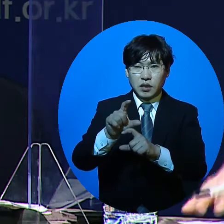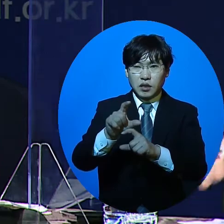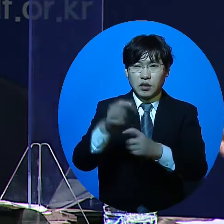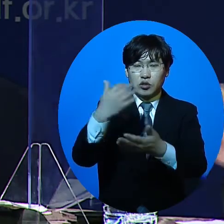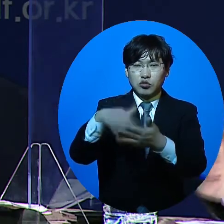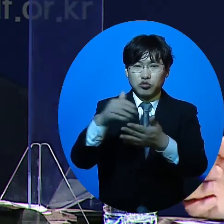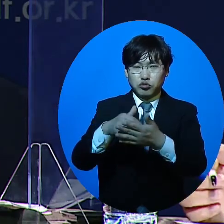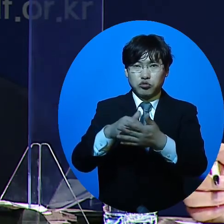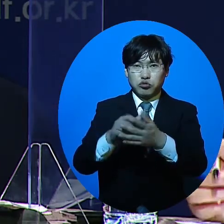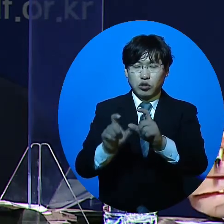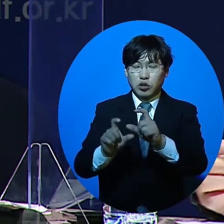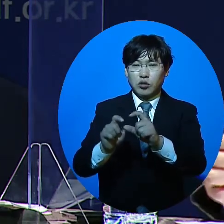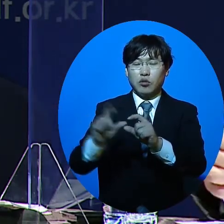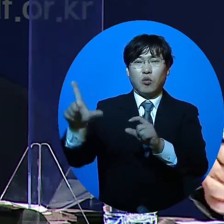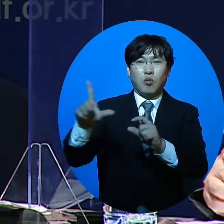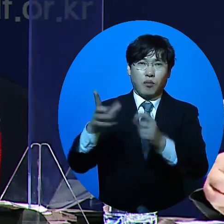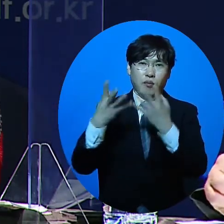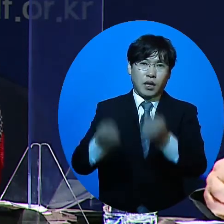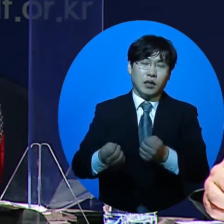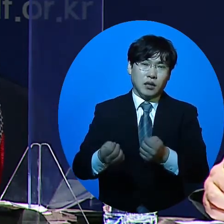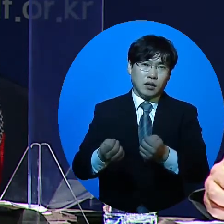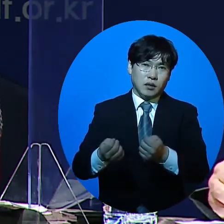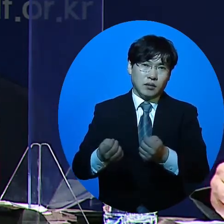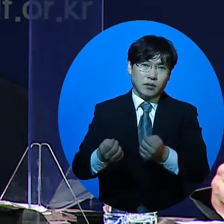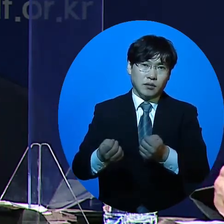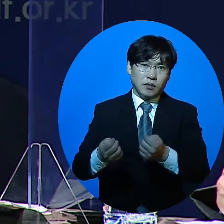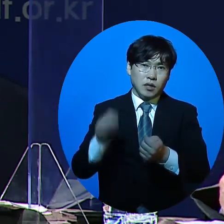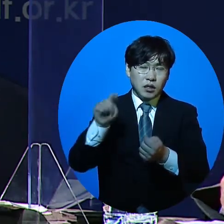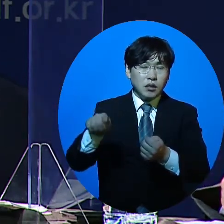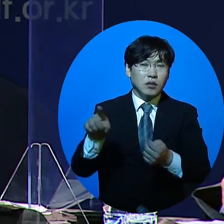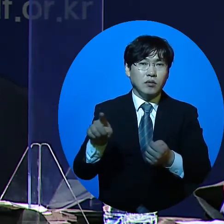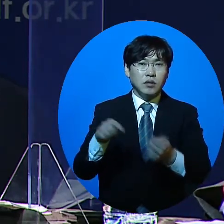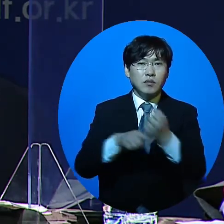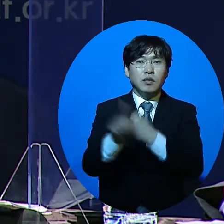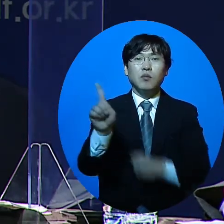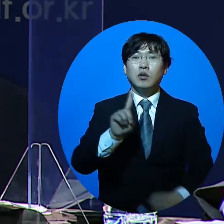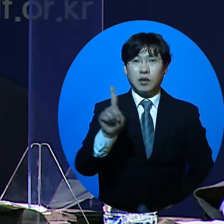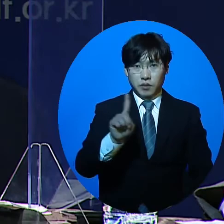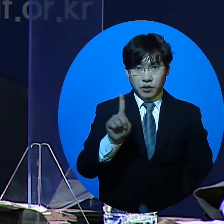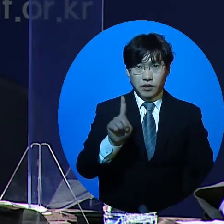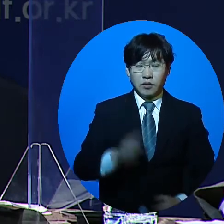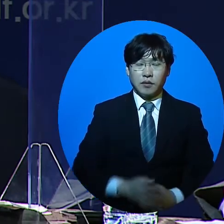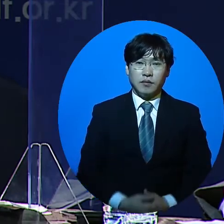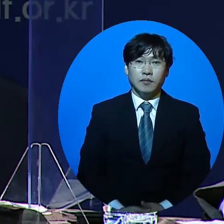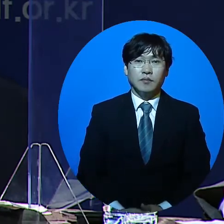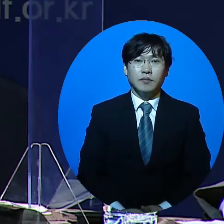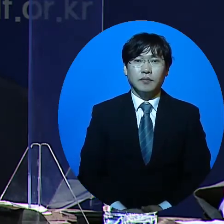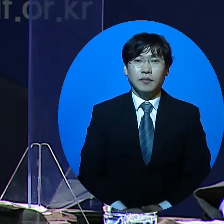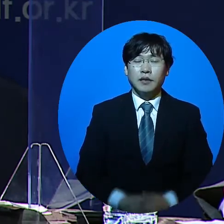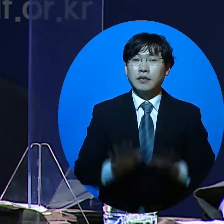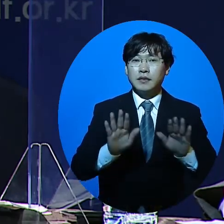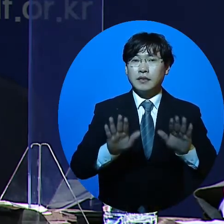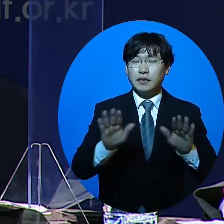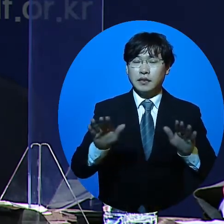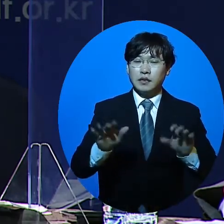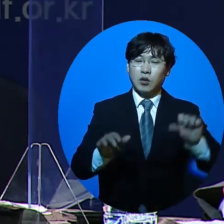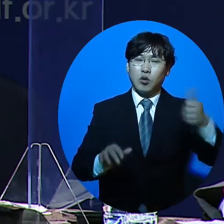배치되어 있는 현실입니다. 이건 뭘 말하는가 하면 지금